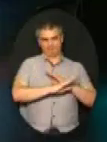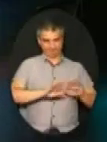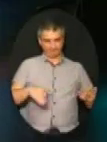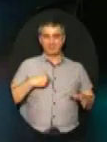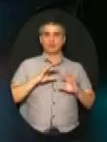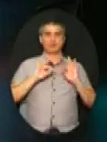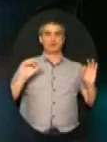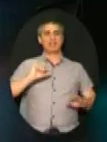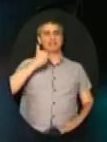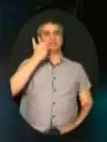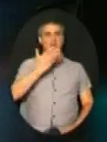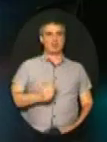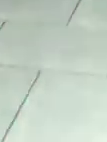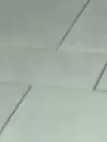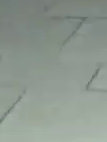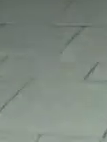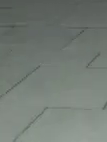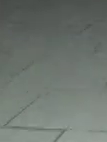רצים לקריאה הראשונה, בבקשה.